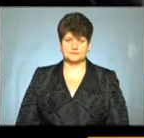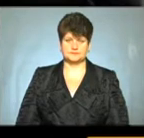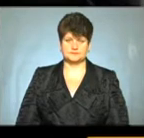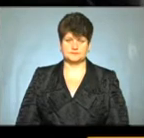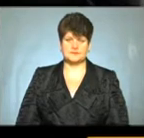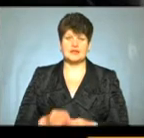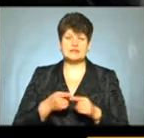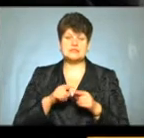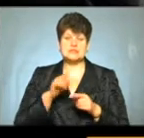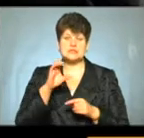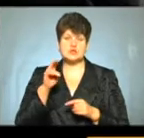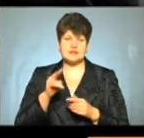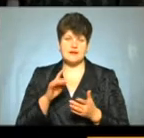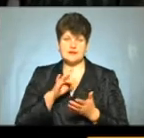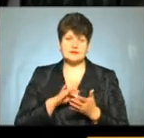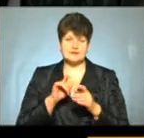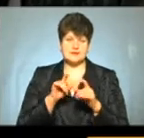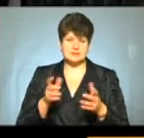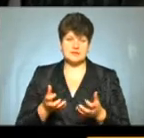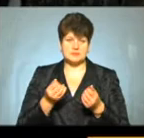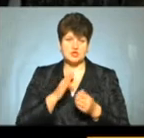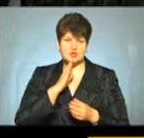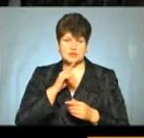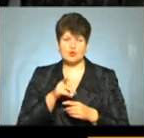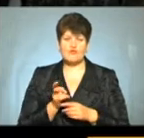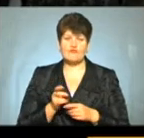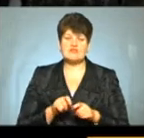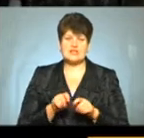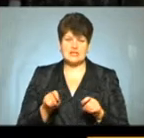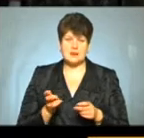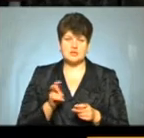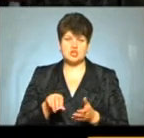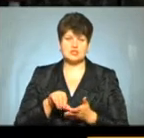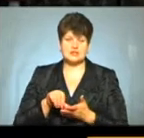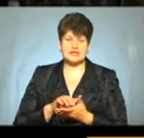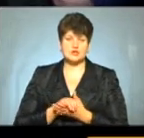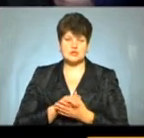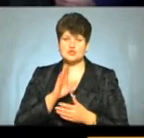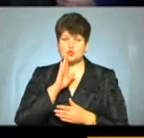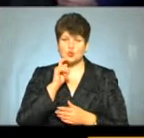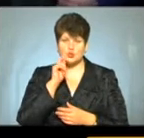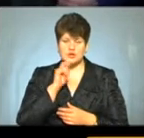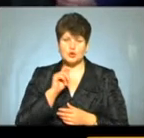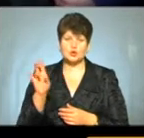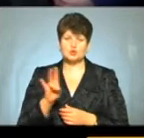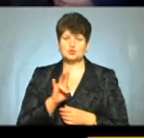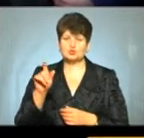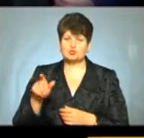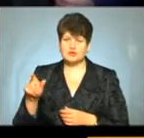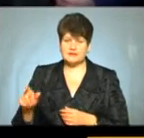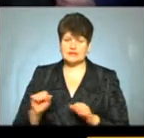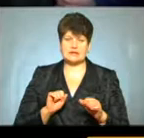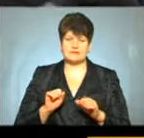Це соціальний центр підтримки жінок. На його відкриття прийшли членкині Асоціації жінок України, духівники і керівництво